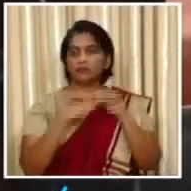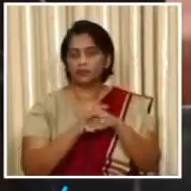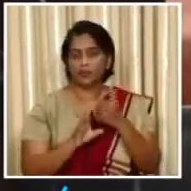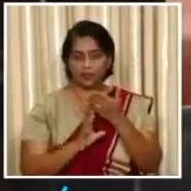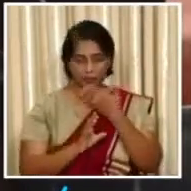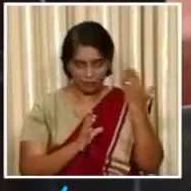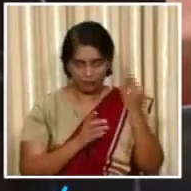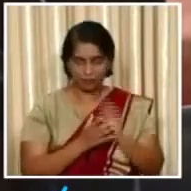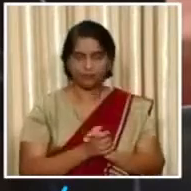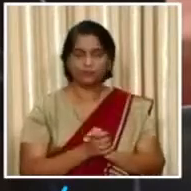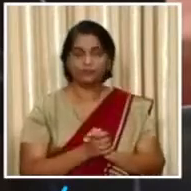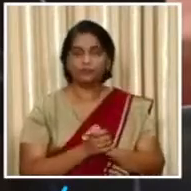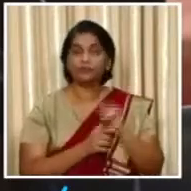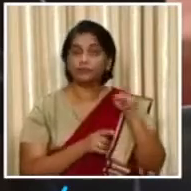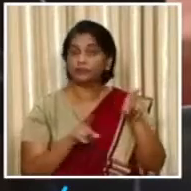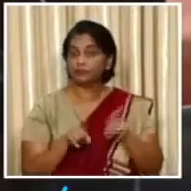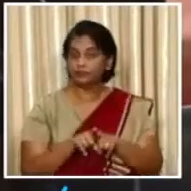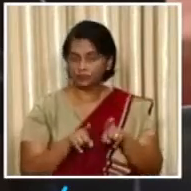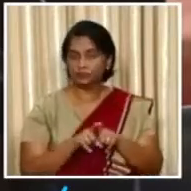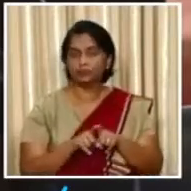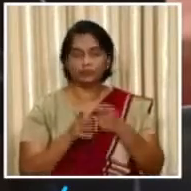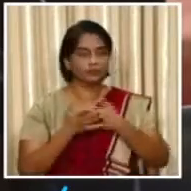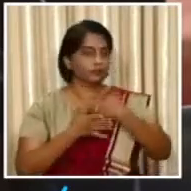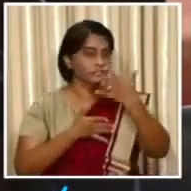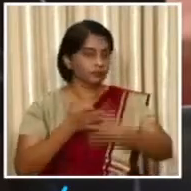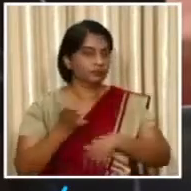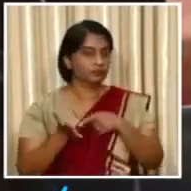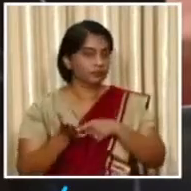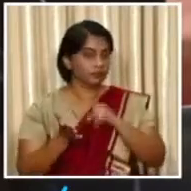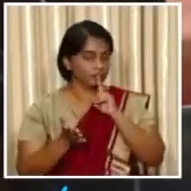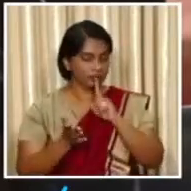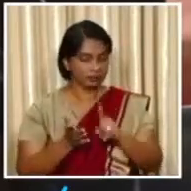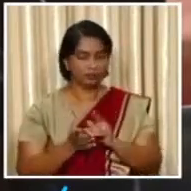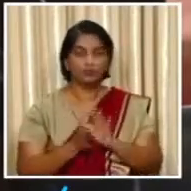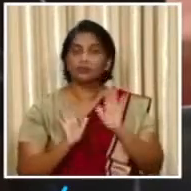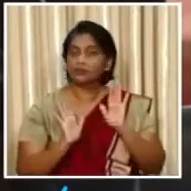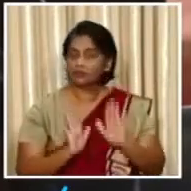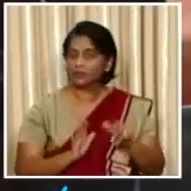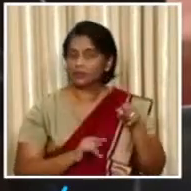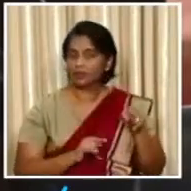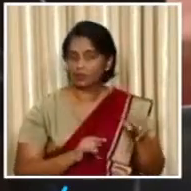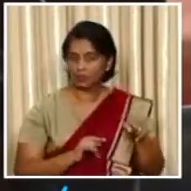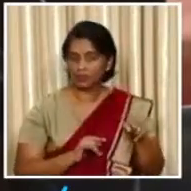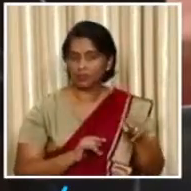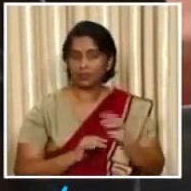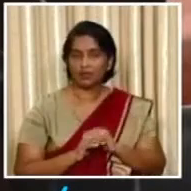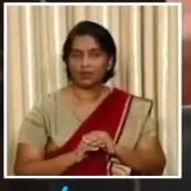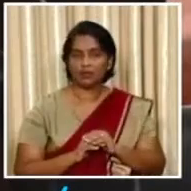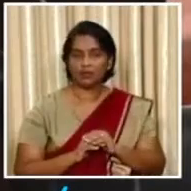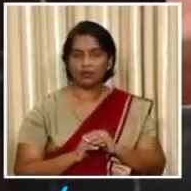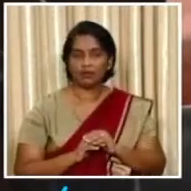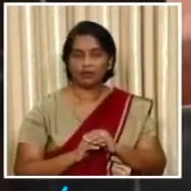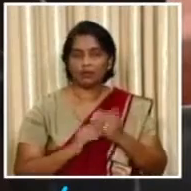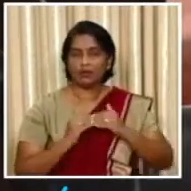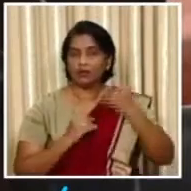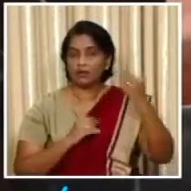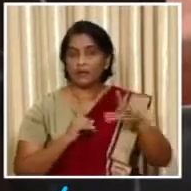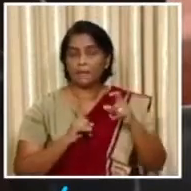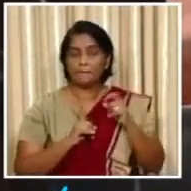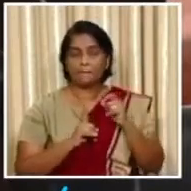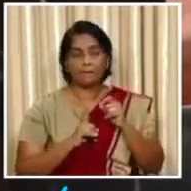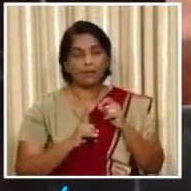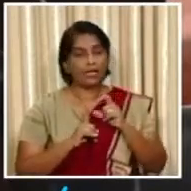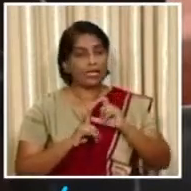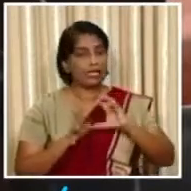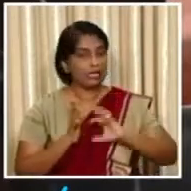கல்வி டிப்ளோமா பட்டம், அத்துடன் பட்டப்பின் கல்வி டிப்ளோமா, விசேட தேவைகள் சார்